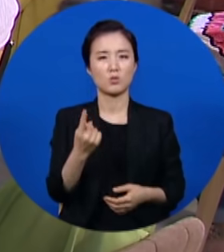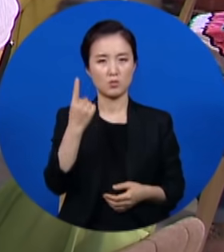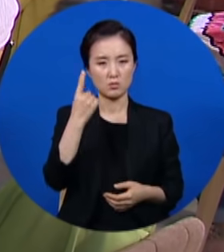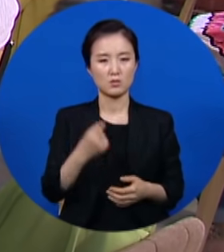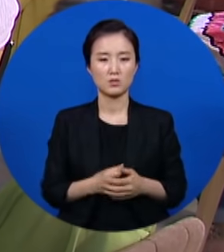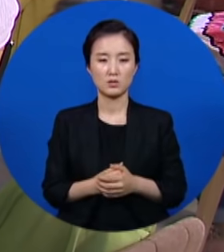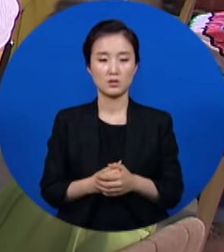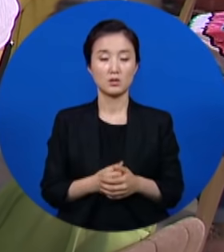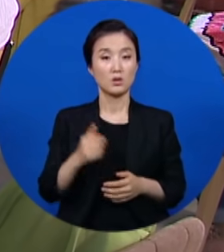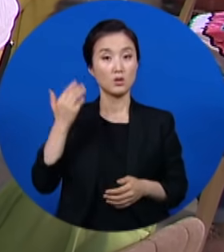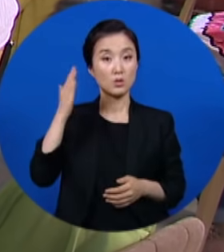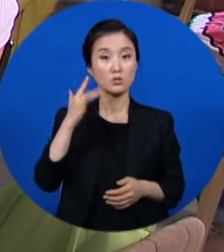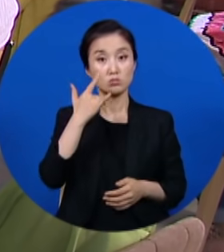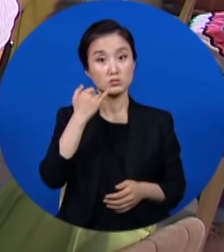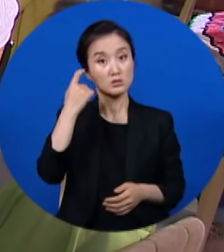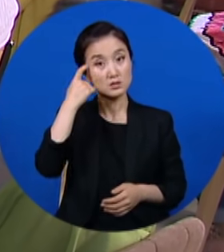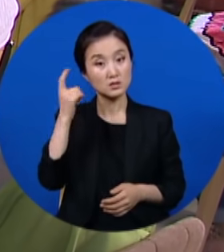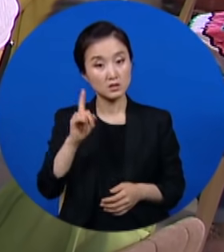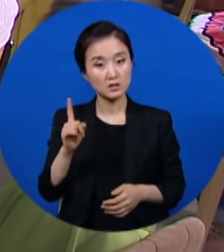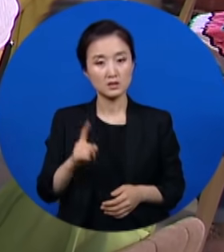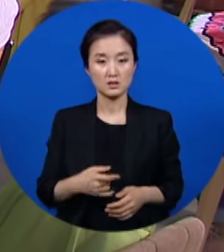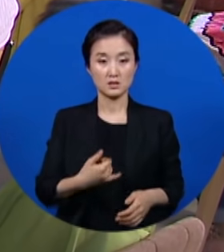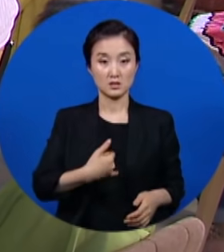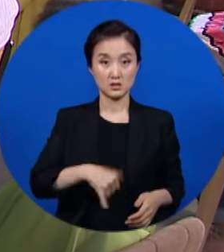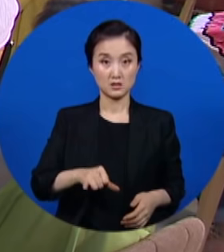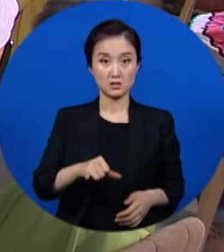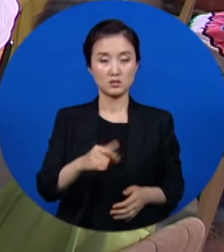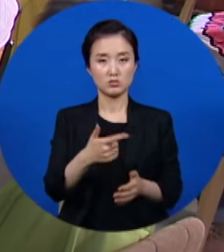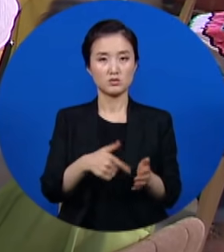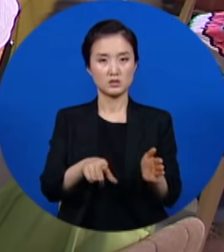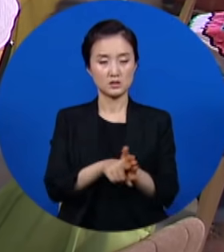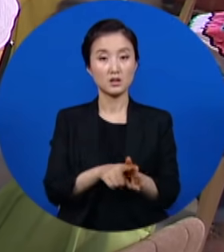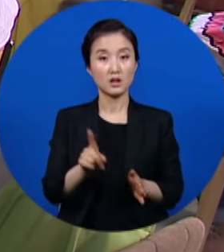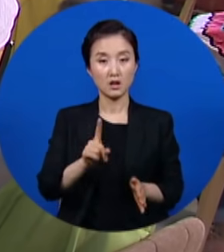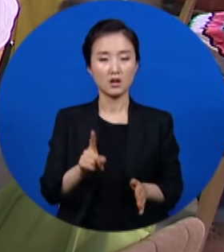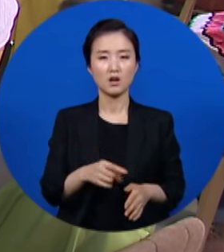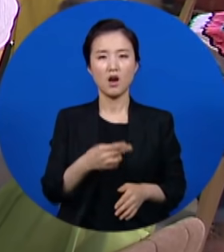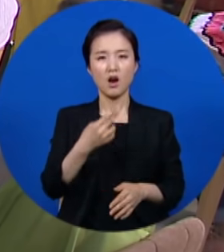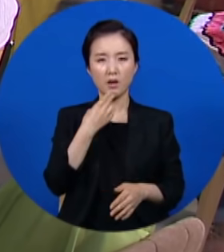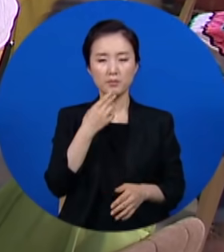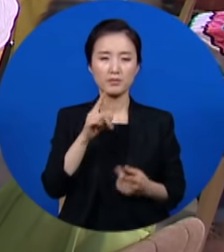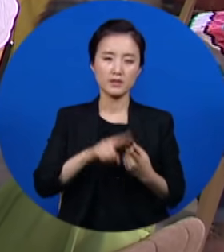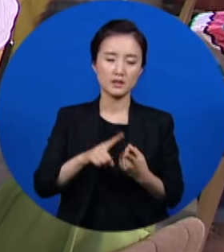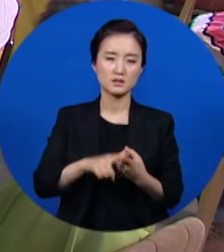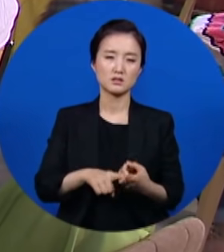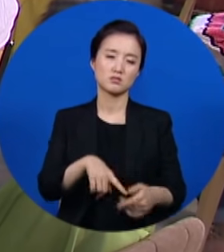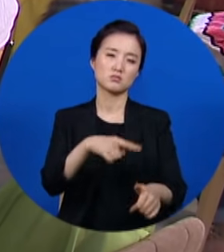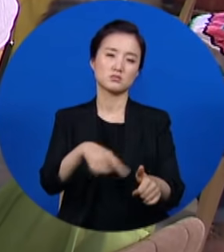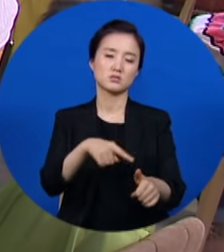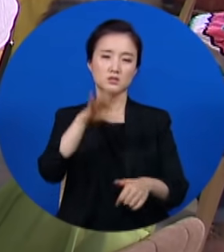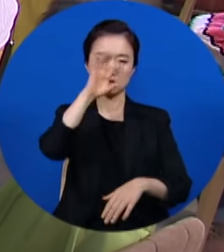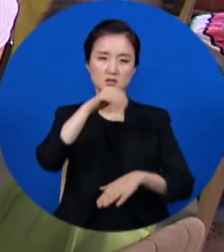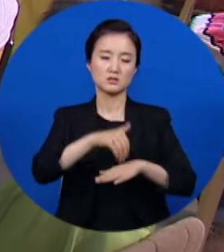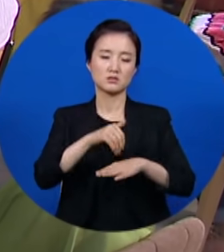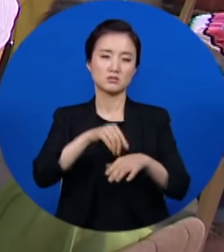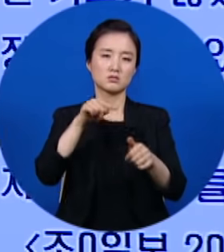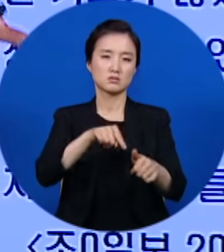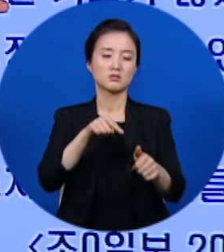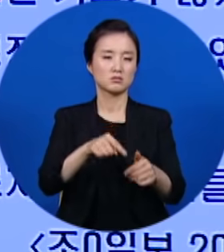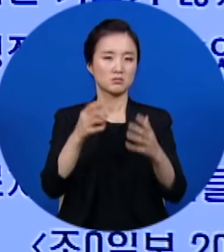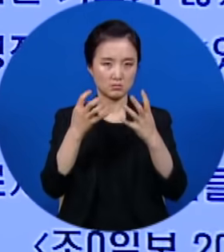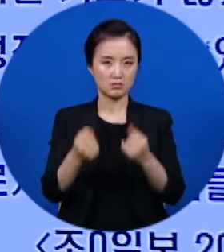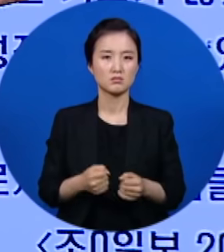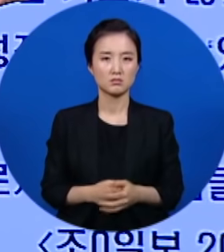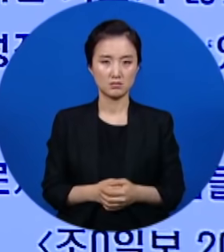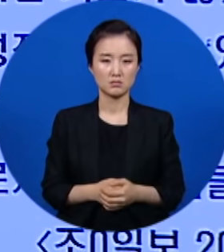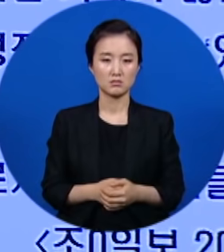있는 부모들은 다른 것보다도 애들에게 결핍에 적응할 마저 가르치고 있다는 거예요 제가 작년 여름에 어느 모임에